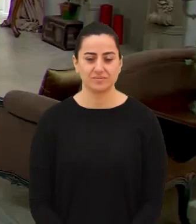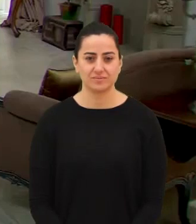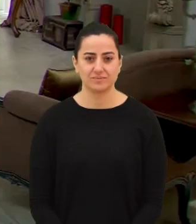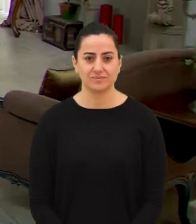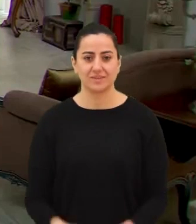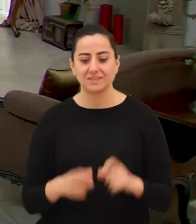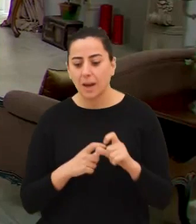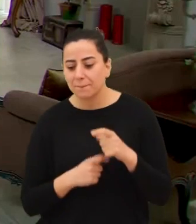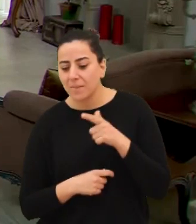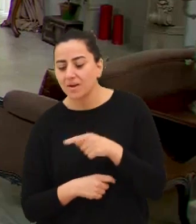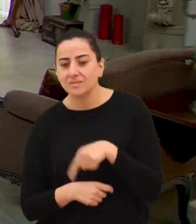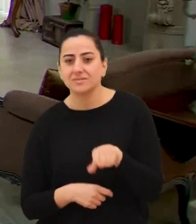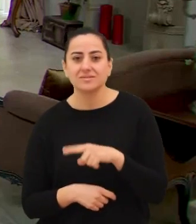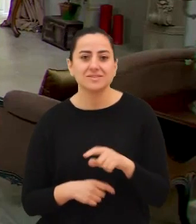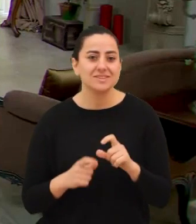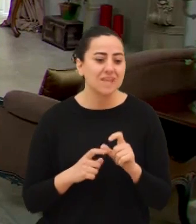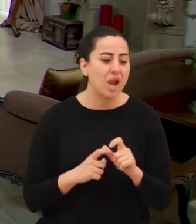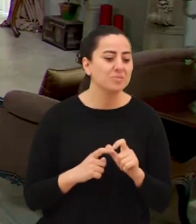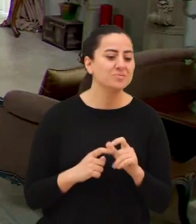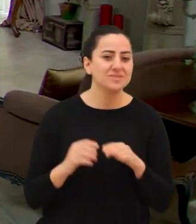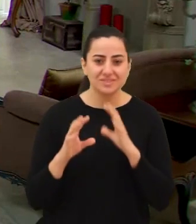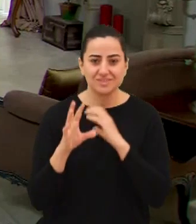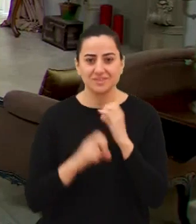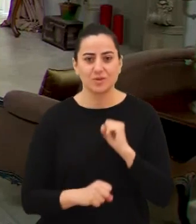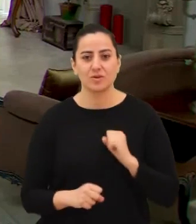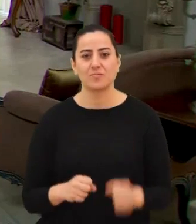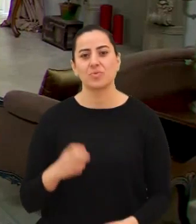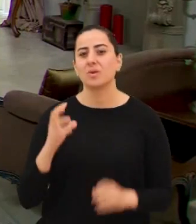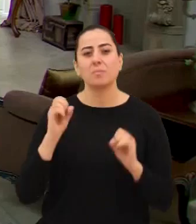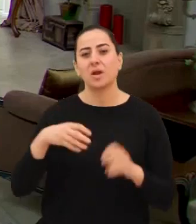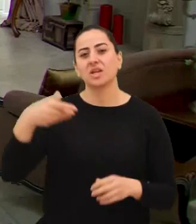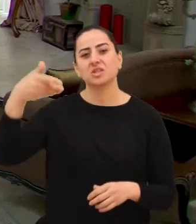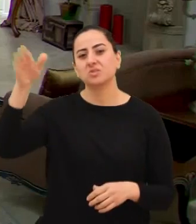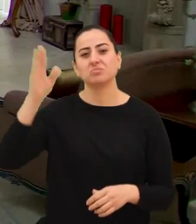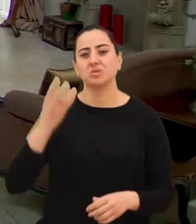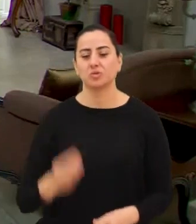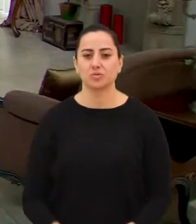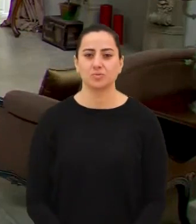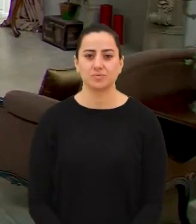Zarp Bey, Zarp Bey. O gitmiştir, Bilal'ın dışında bir yerde duruyor.